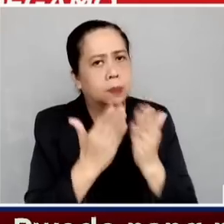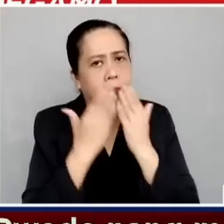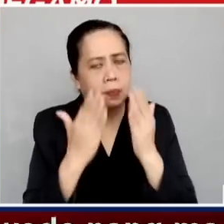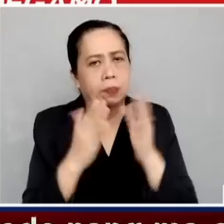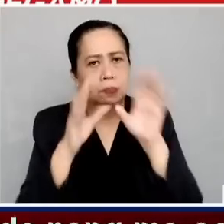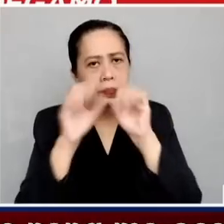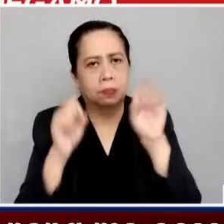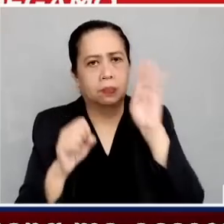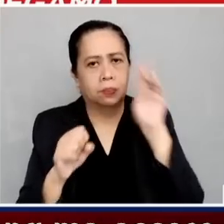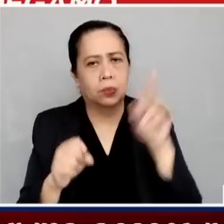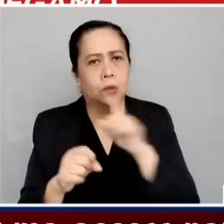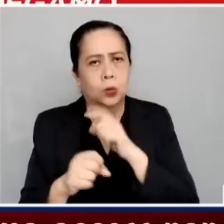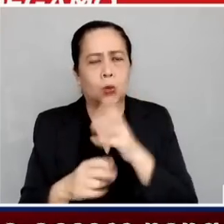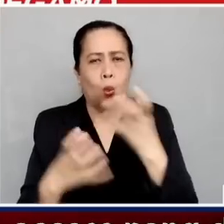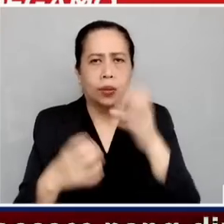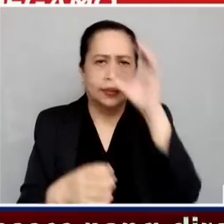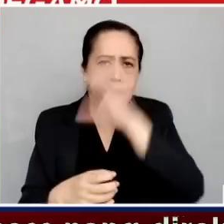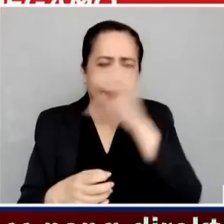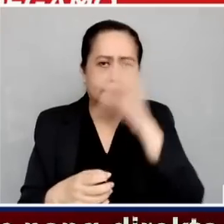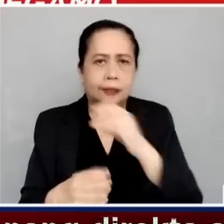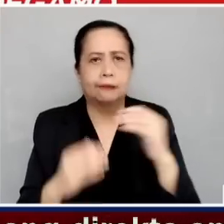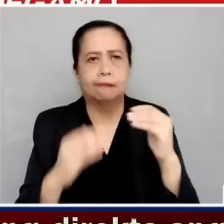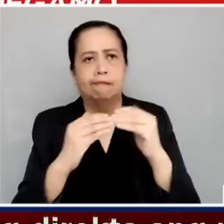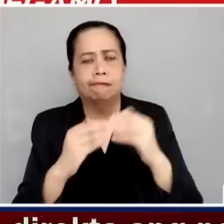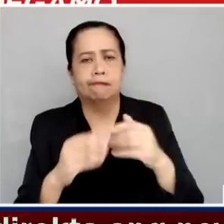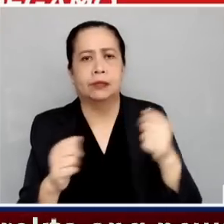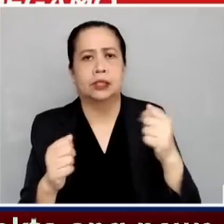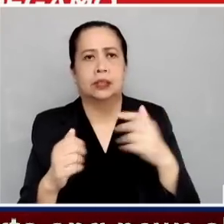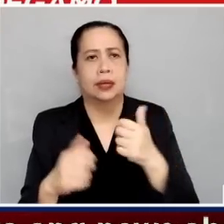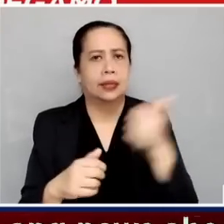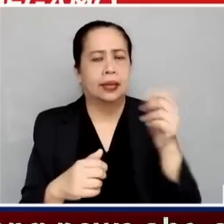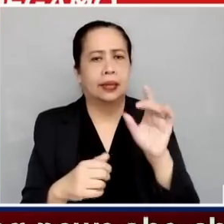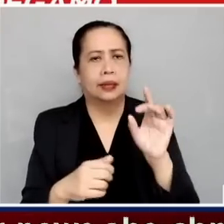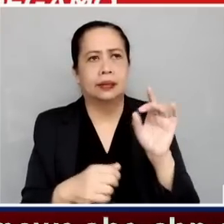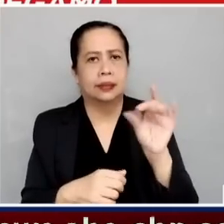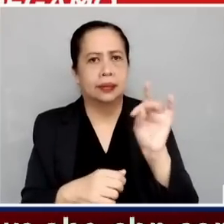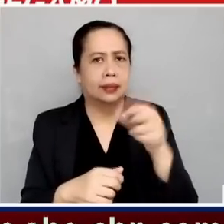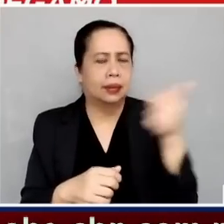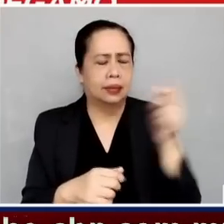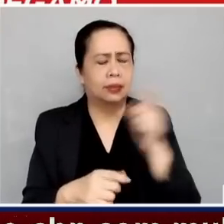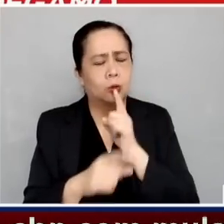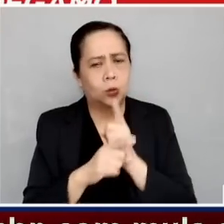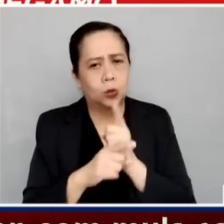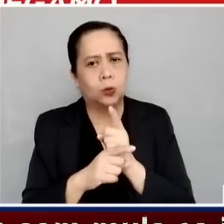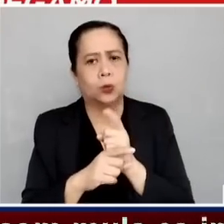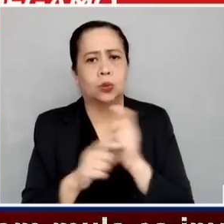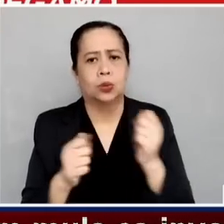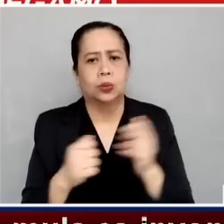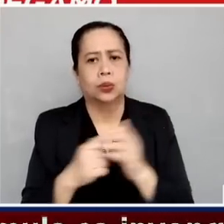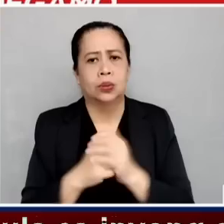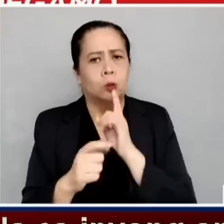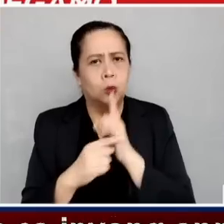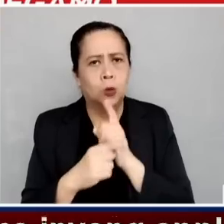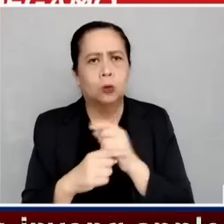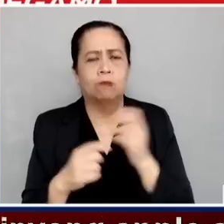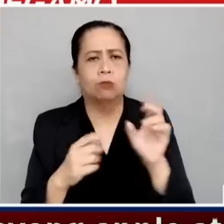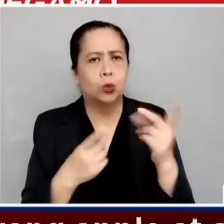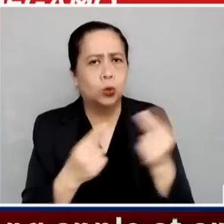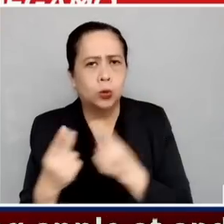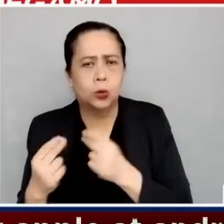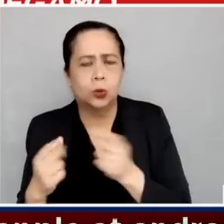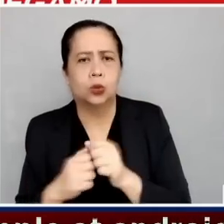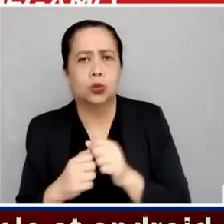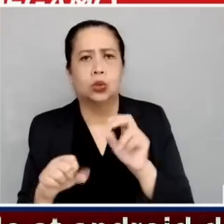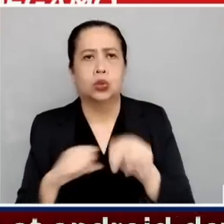beyond seeking justice lang for Governor and the 8 others, talagang, so to speak, he walked the extra mile so that